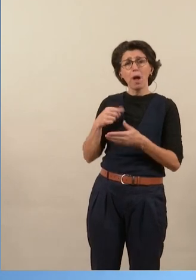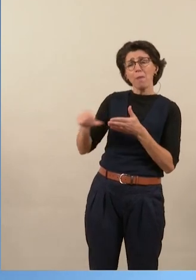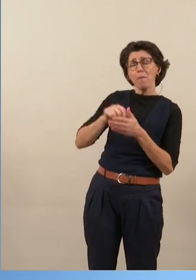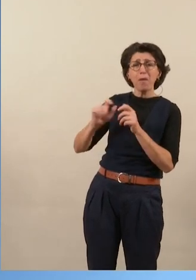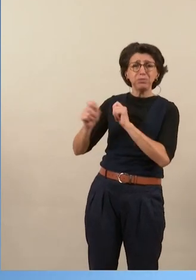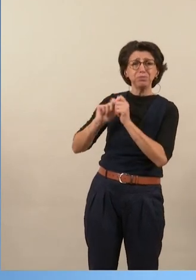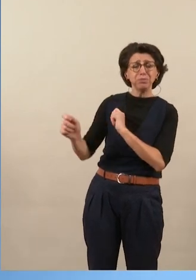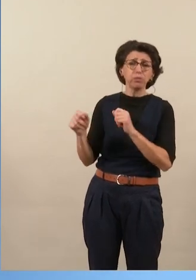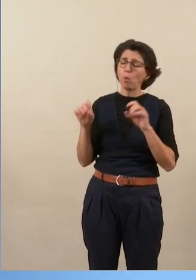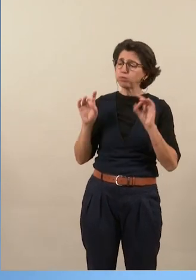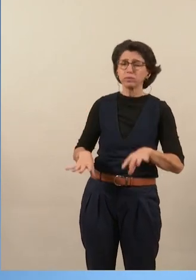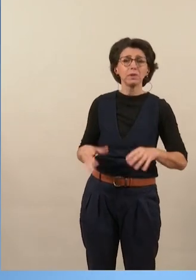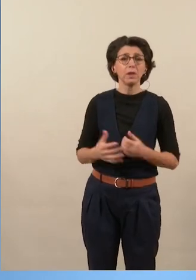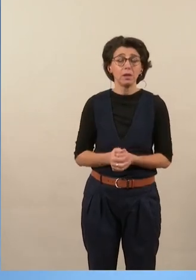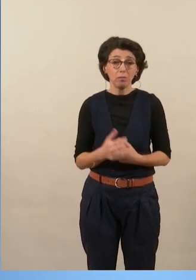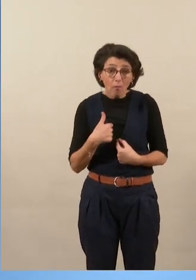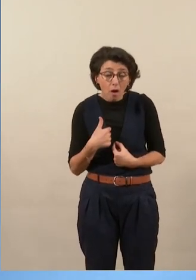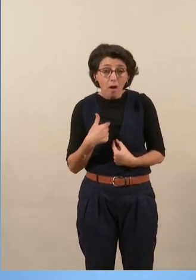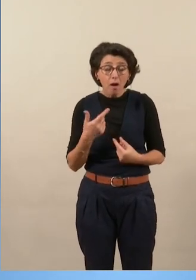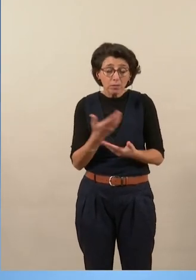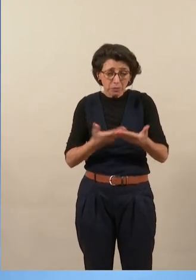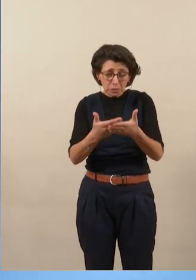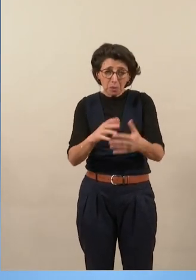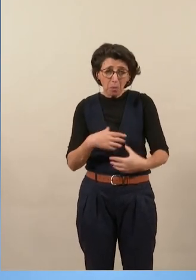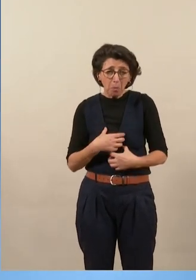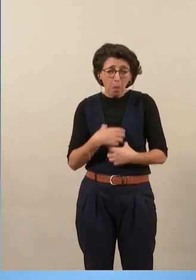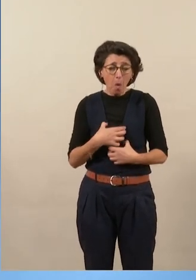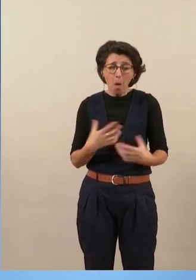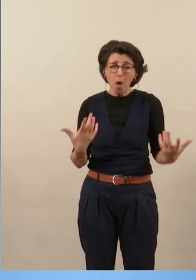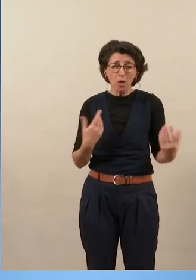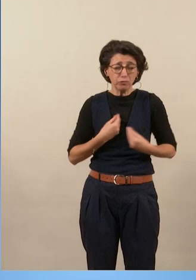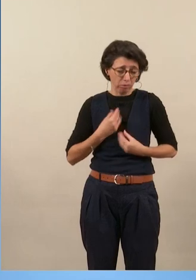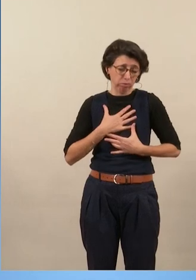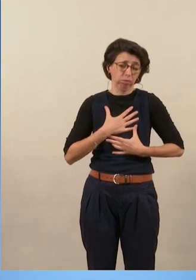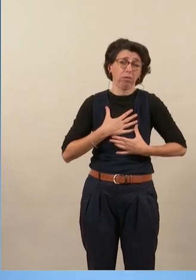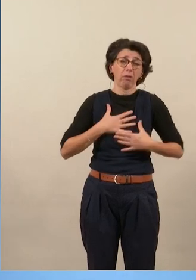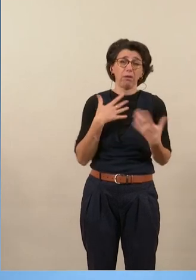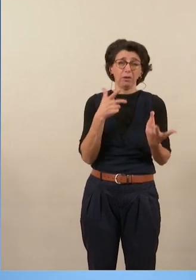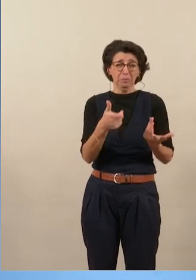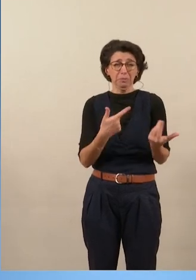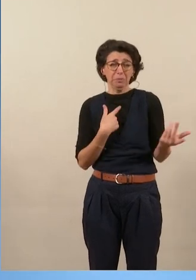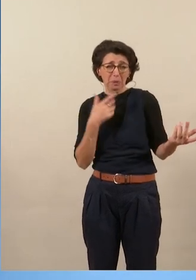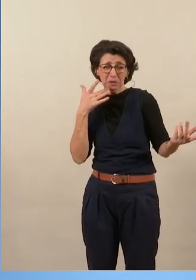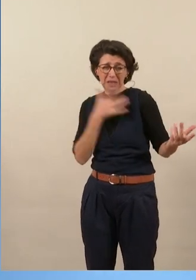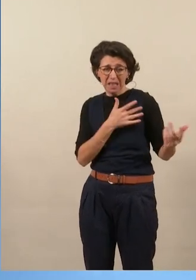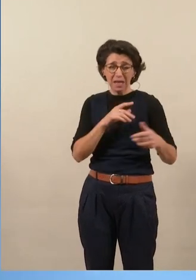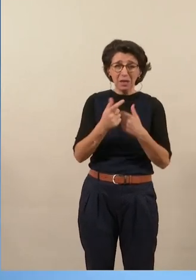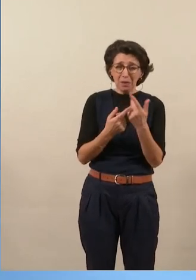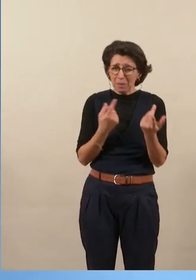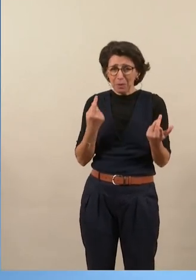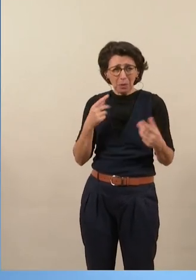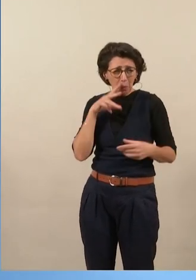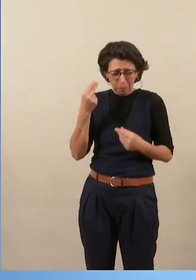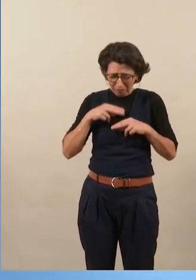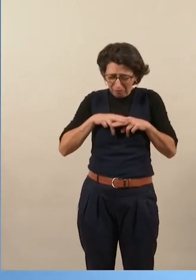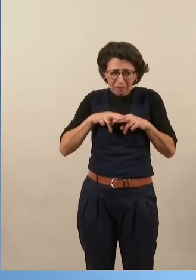vois des décisions concrètes de ce type totalement écuré par votre cynisme et votre totale absence d'humanisme par